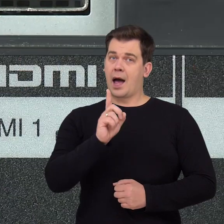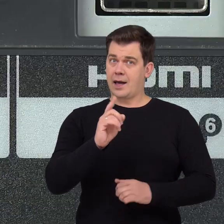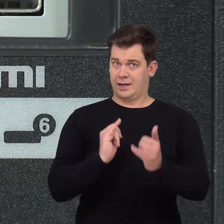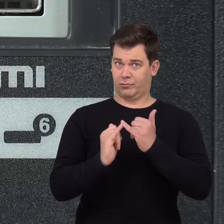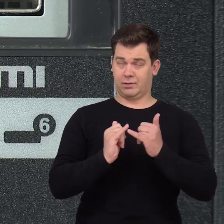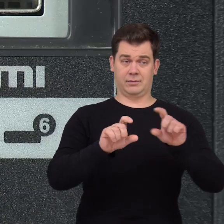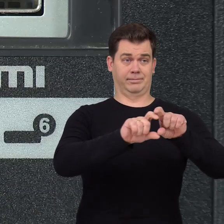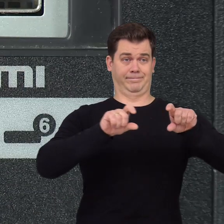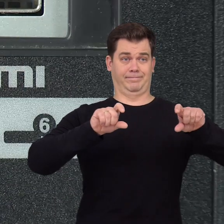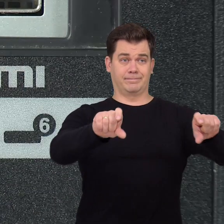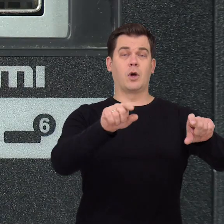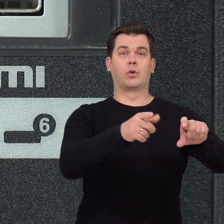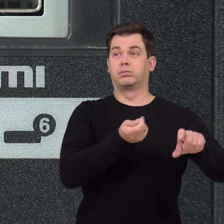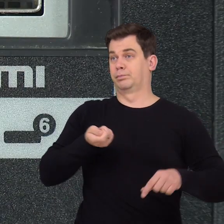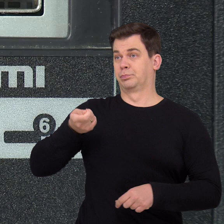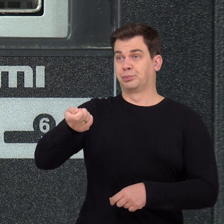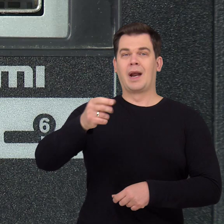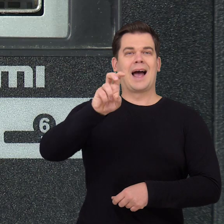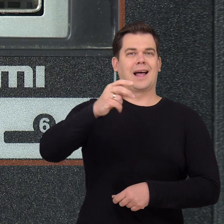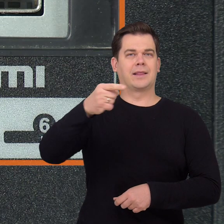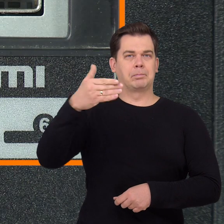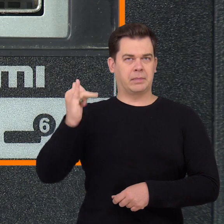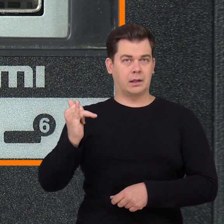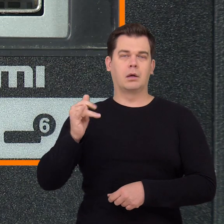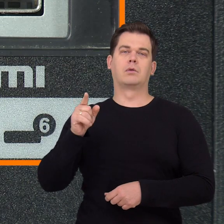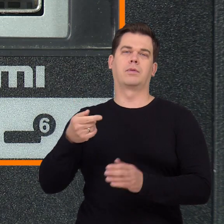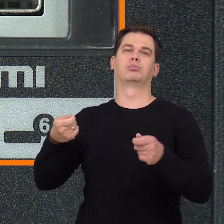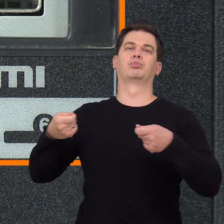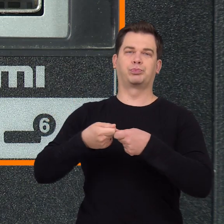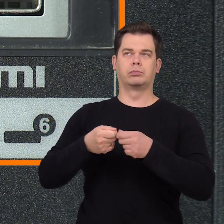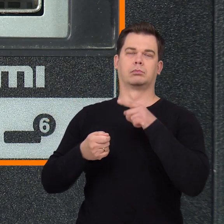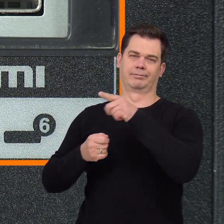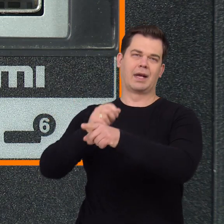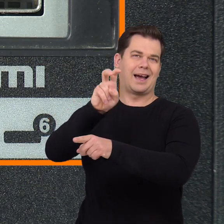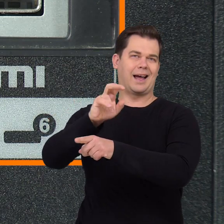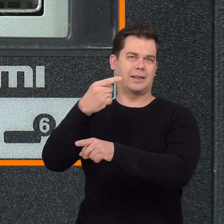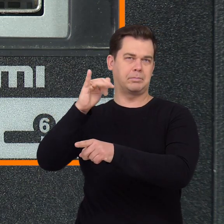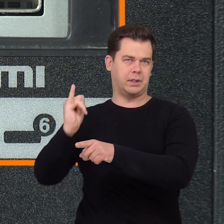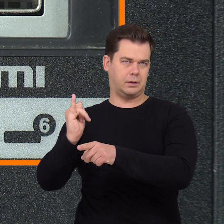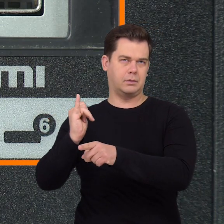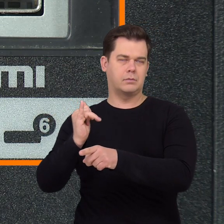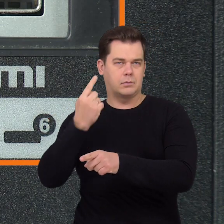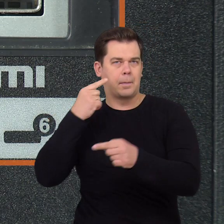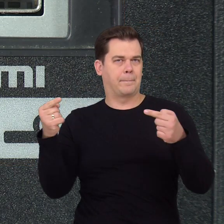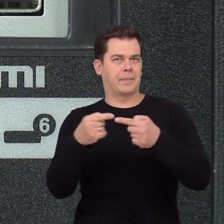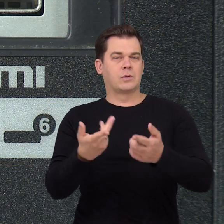Natomiast jeśli podłączyłeś telewizor za pomocą wejścia HDMI, to prawidłowym źródłem będzie oczywiście HDMI.